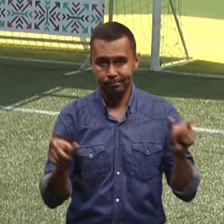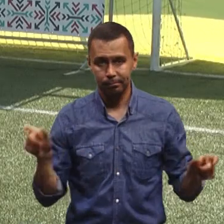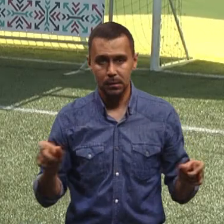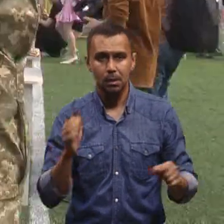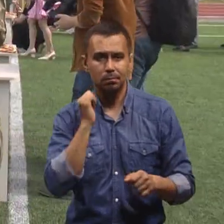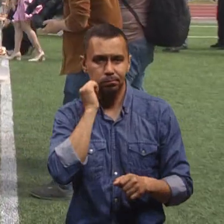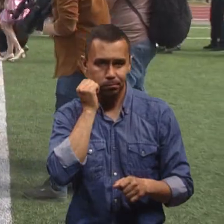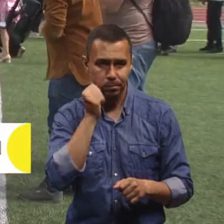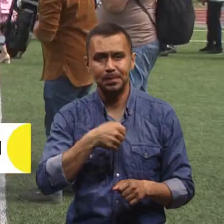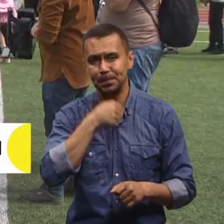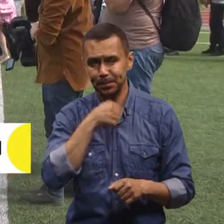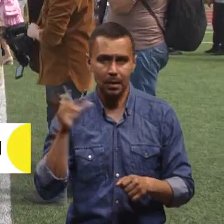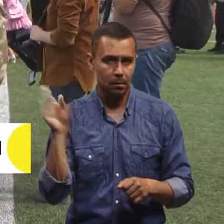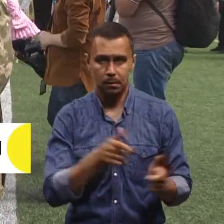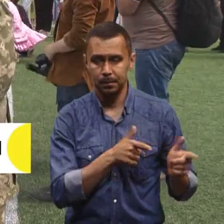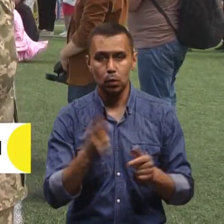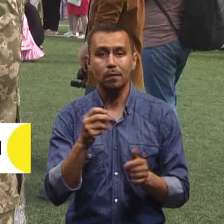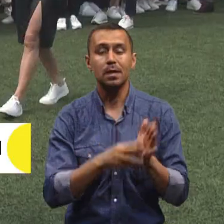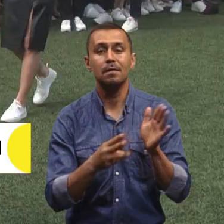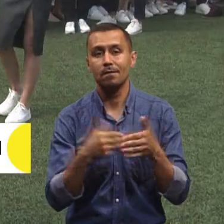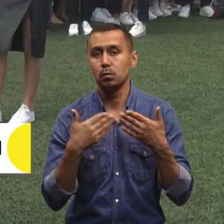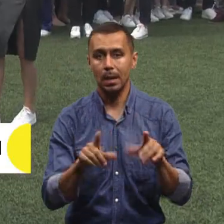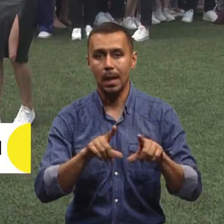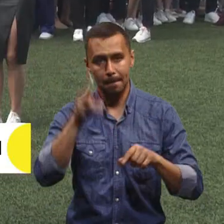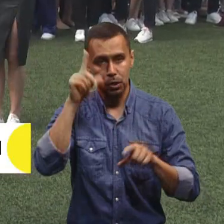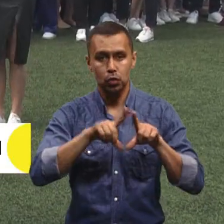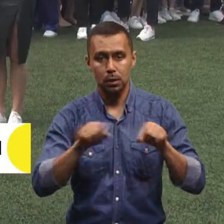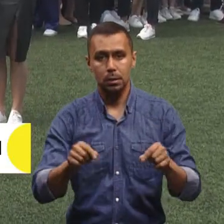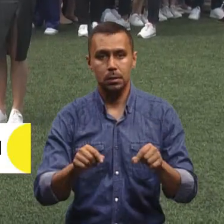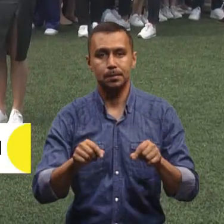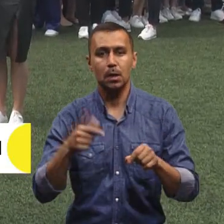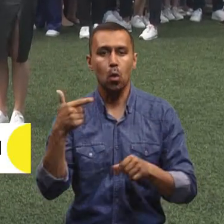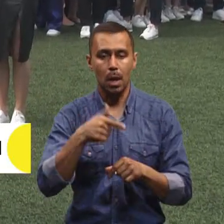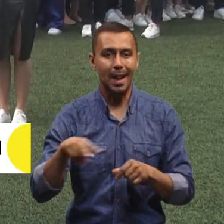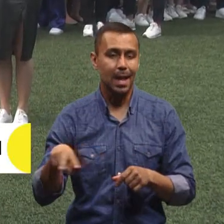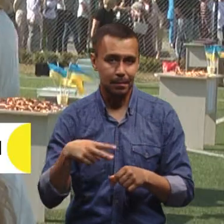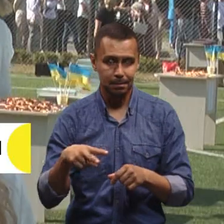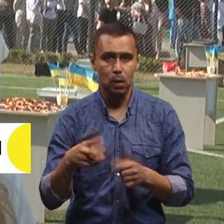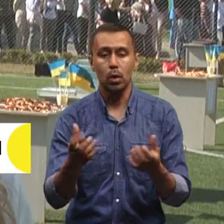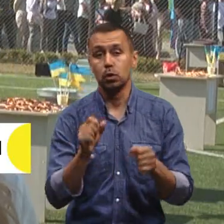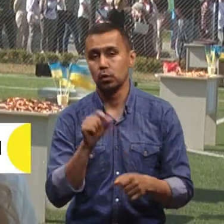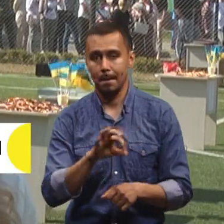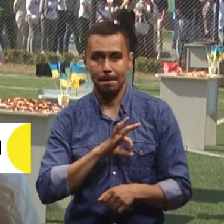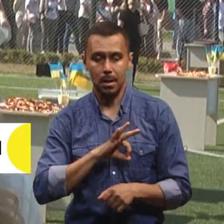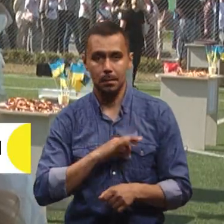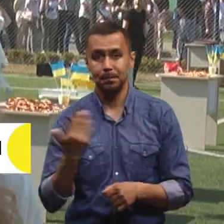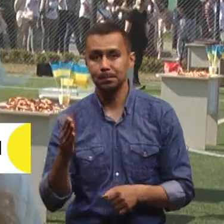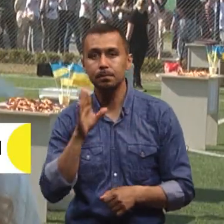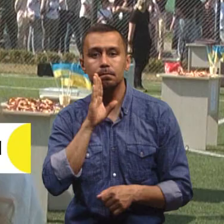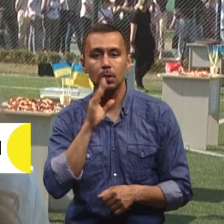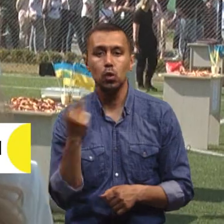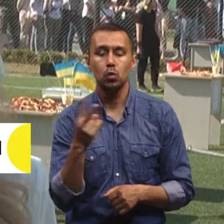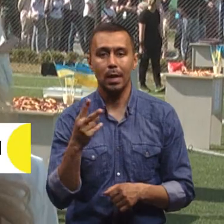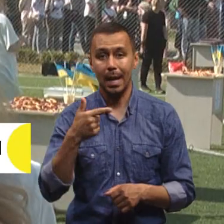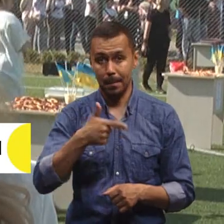і бабусі, і дідусі. 188 випускників хмельницьких шкіл, колегіумів, гімназій та ліцеїв отримують золоті медалі. Катерина Бандирська з